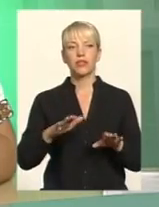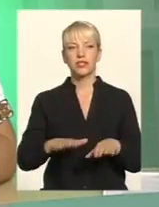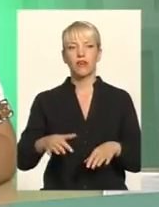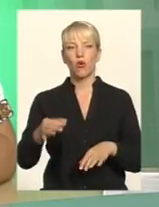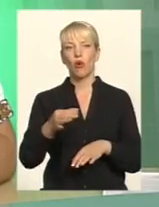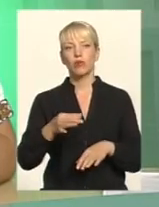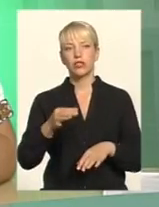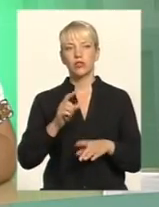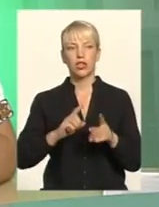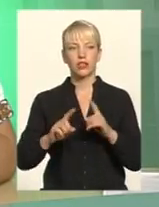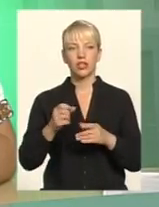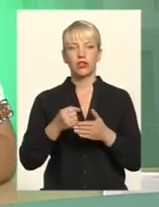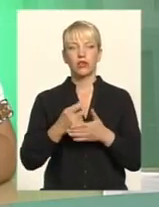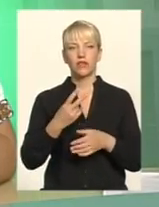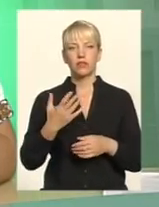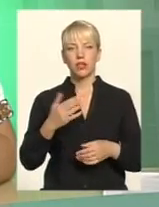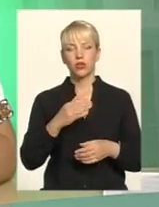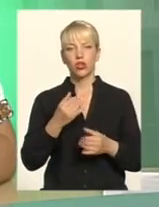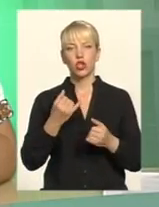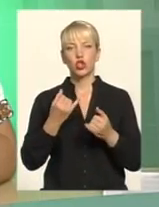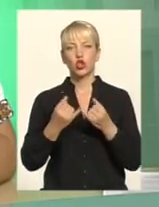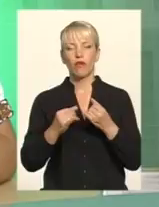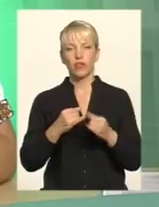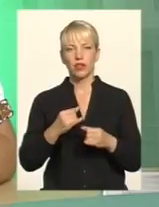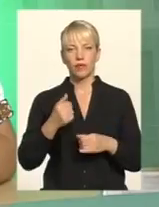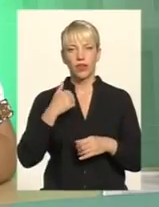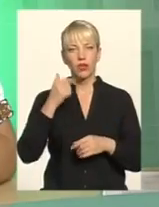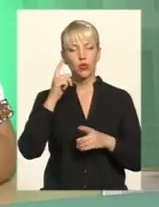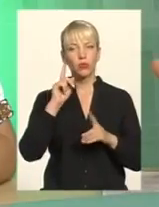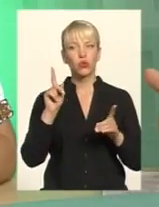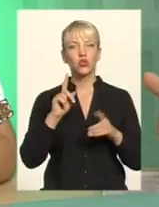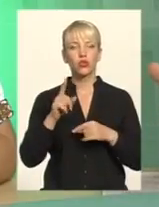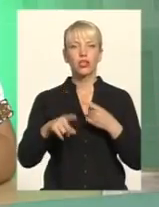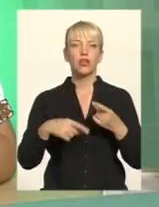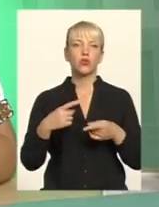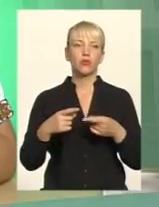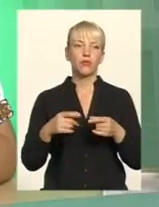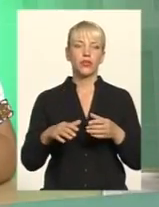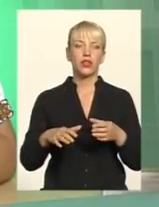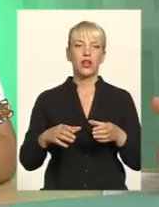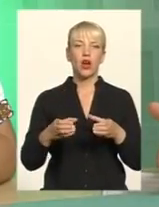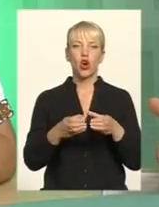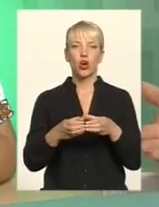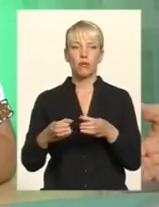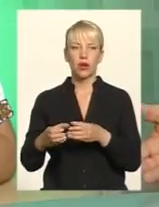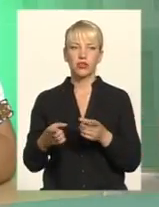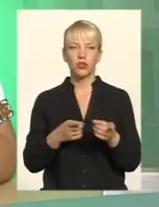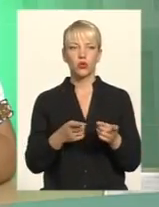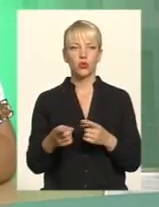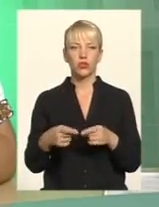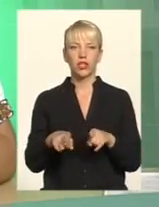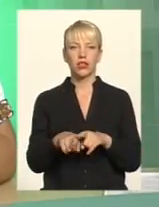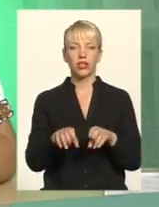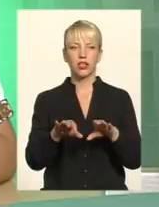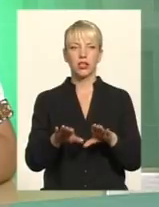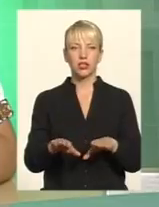рад, це на 25 жовтня. Але я думаю, що і наступні громади готують зараз такі рішення, і відповідно